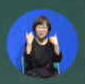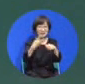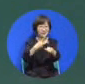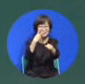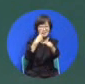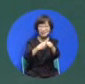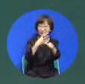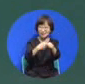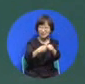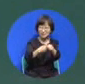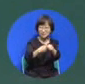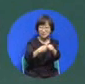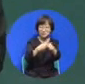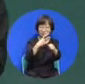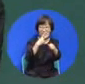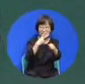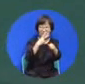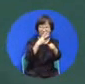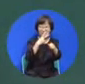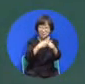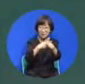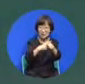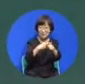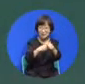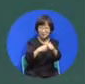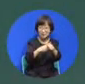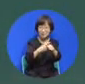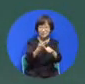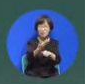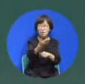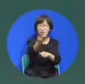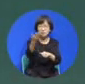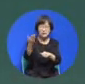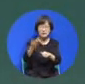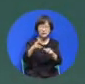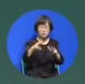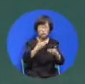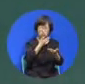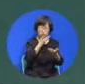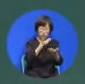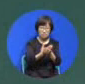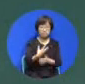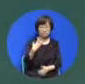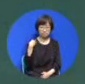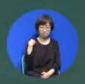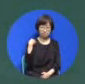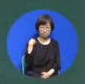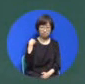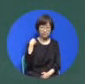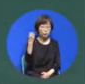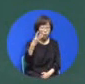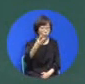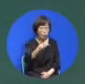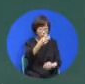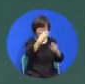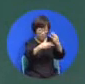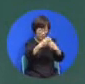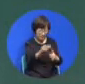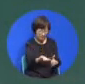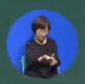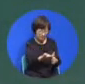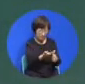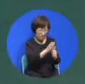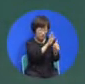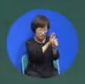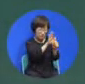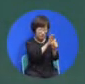여러분들이 굉장히 중요한 일을 하고 계실 뿐 아니라 아이들을 지금 살리는 미래를 갖고 있습니다. The